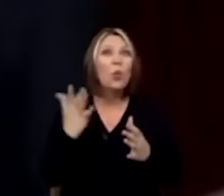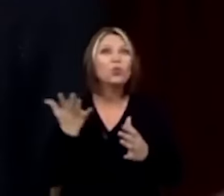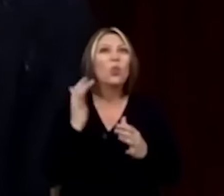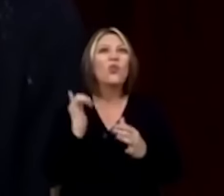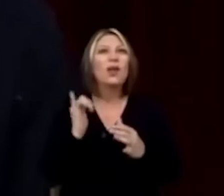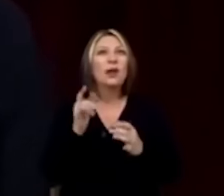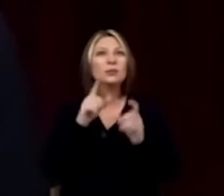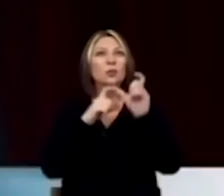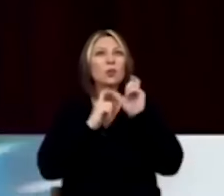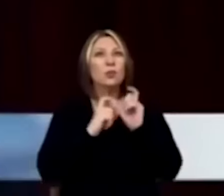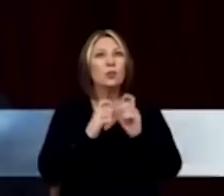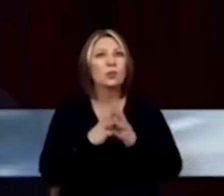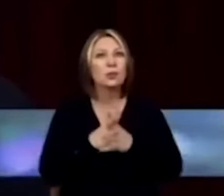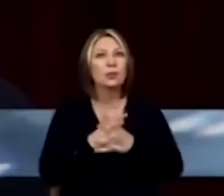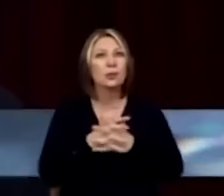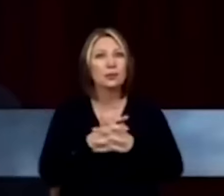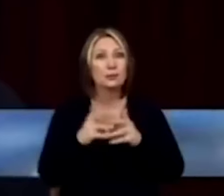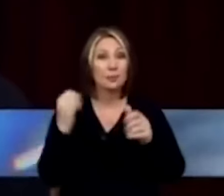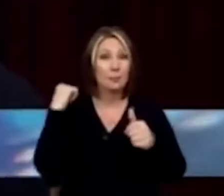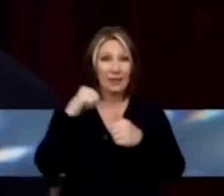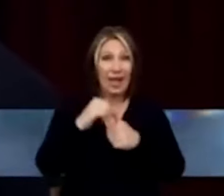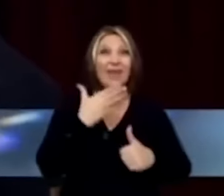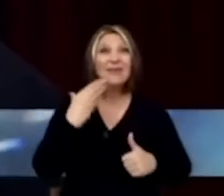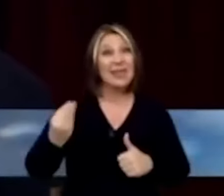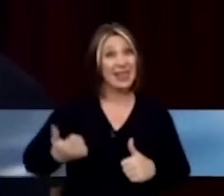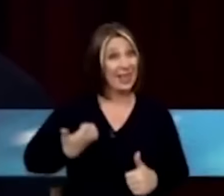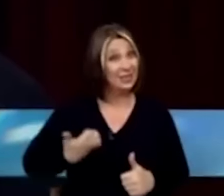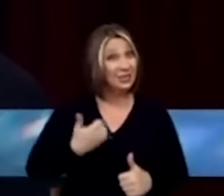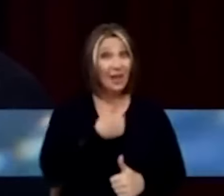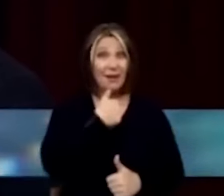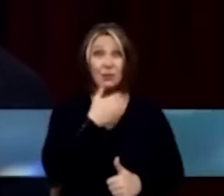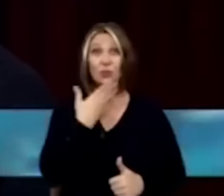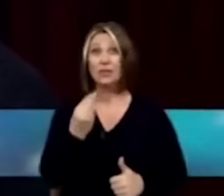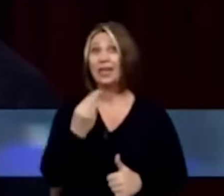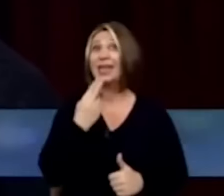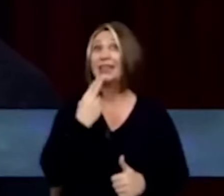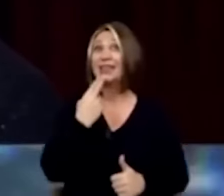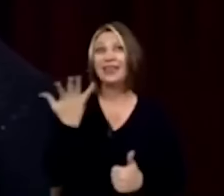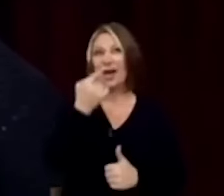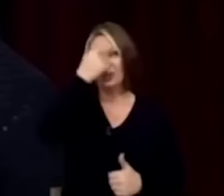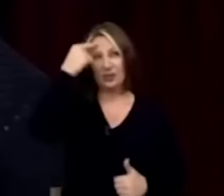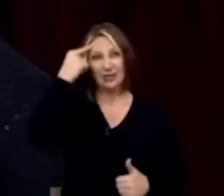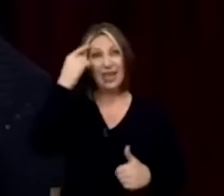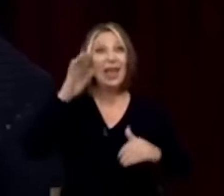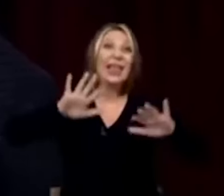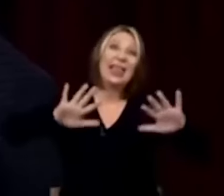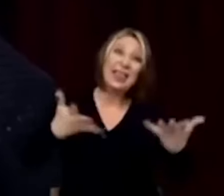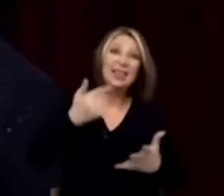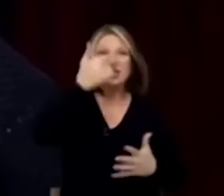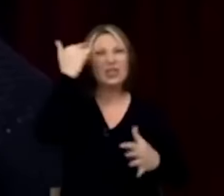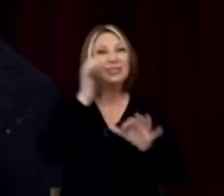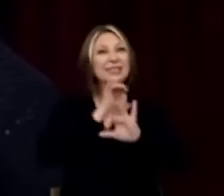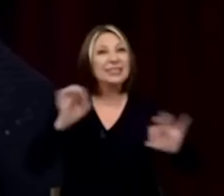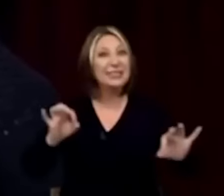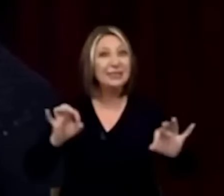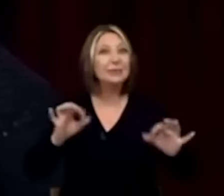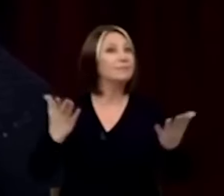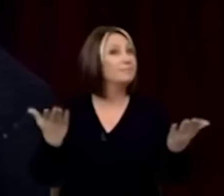şey. Bir daha. Yakışıklı erkek güzel kadından daha şanslıdır ya da şanssızdır